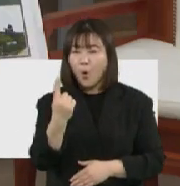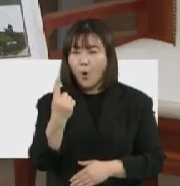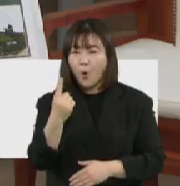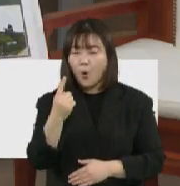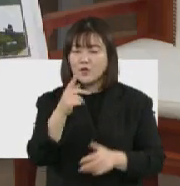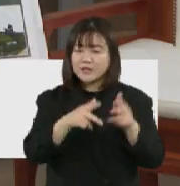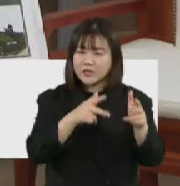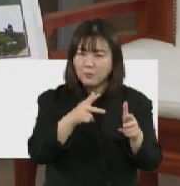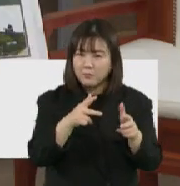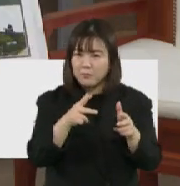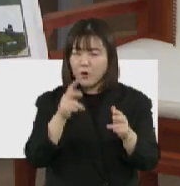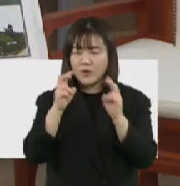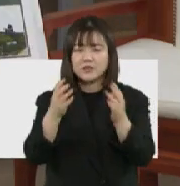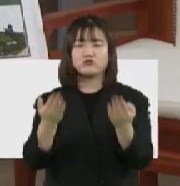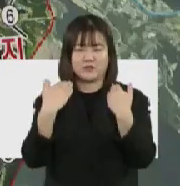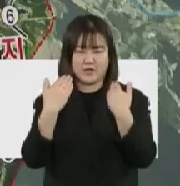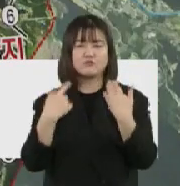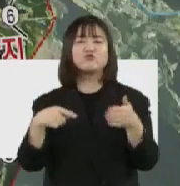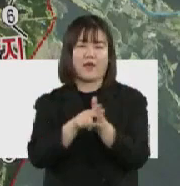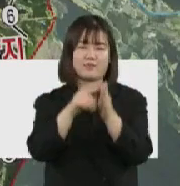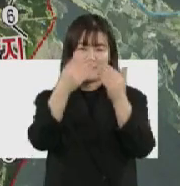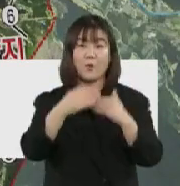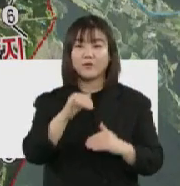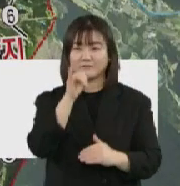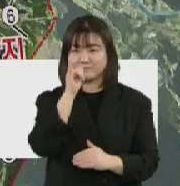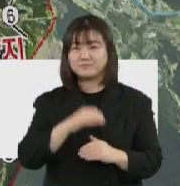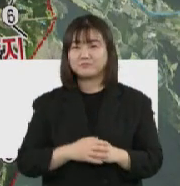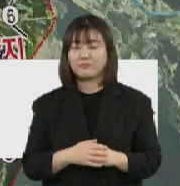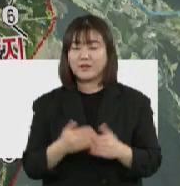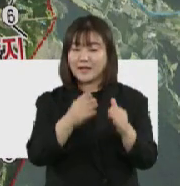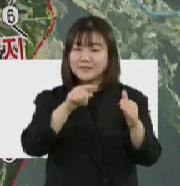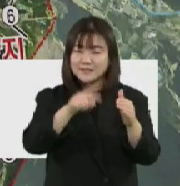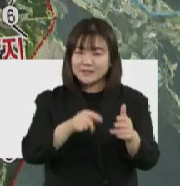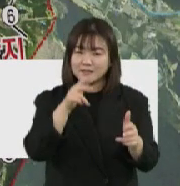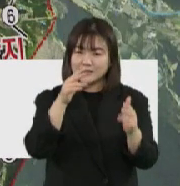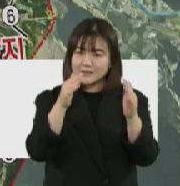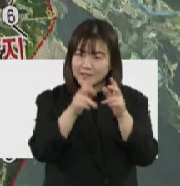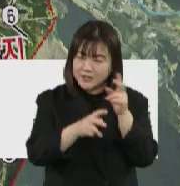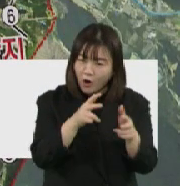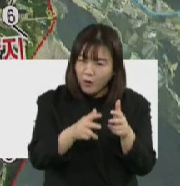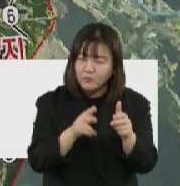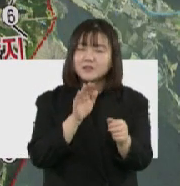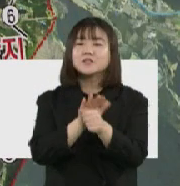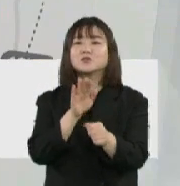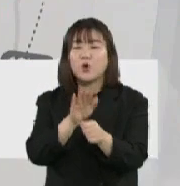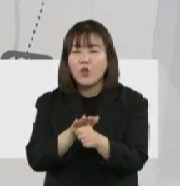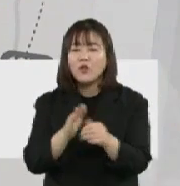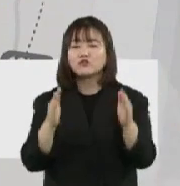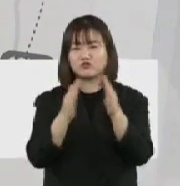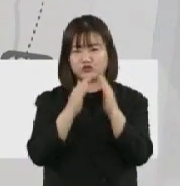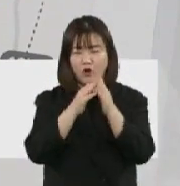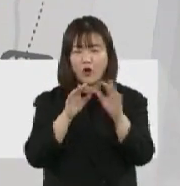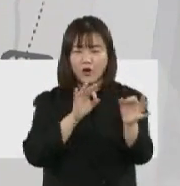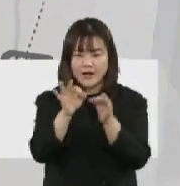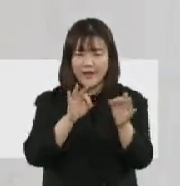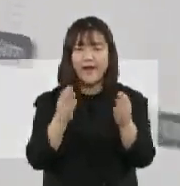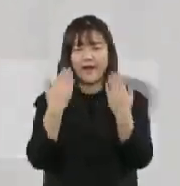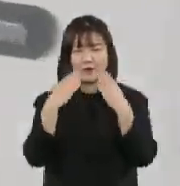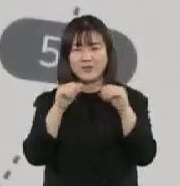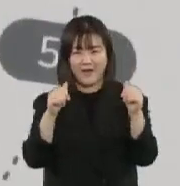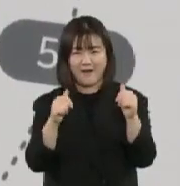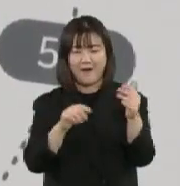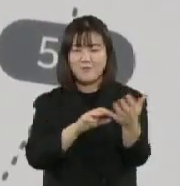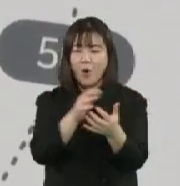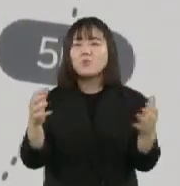첨단 기업을 유치한다는 내용을 담았습니다 단지 넨 산업시설 지원 시설과 주거 상업 학교용지 가